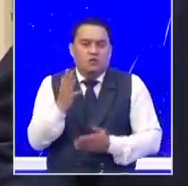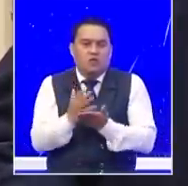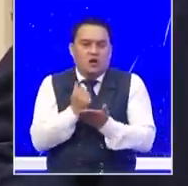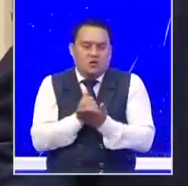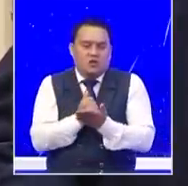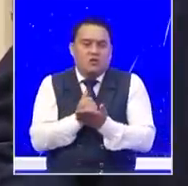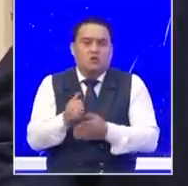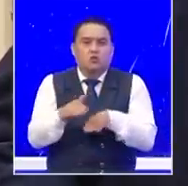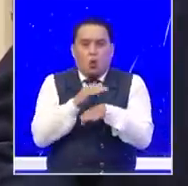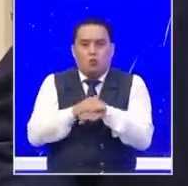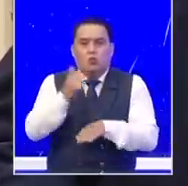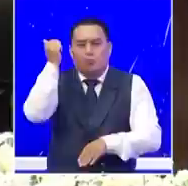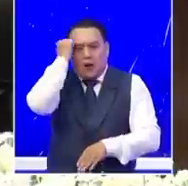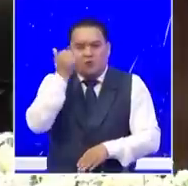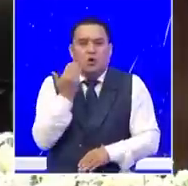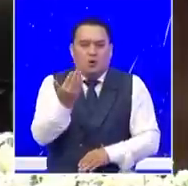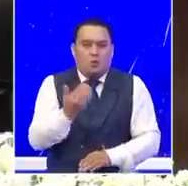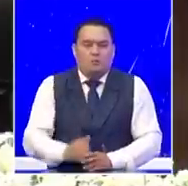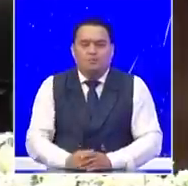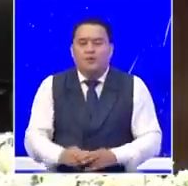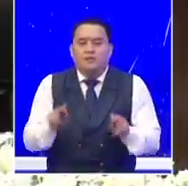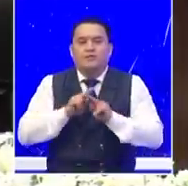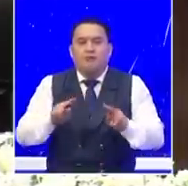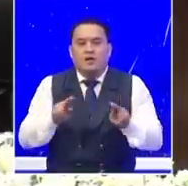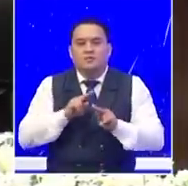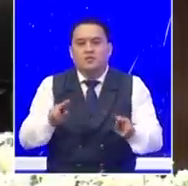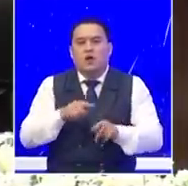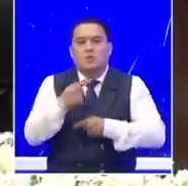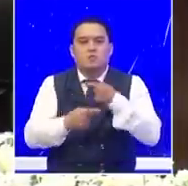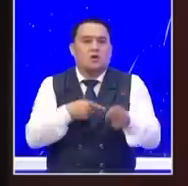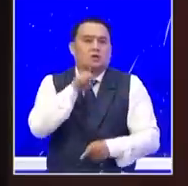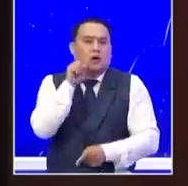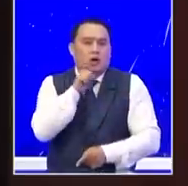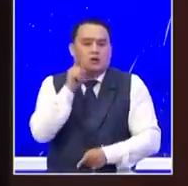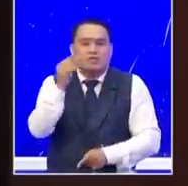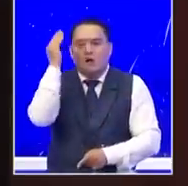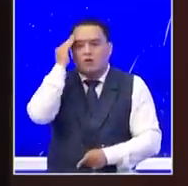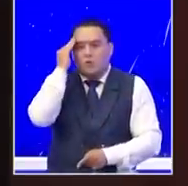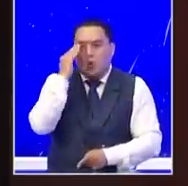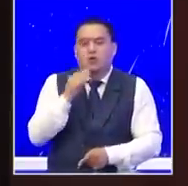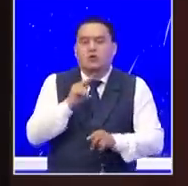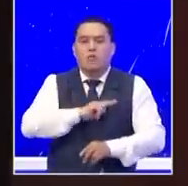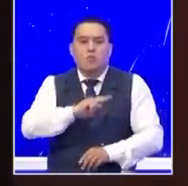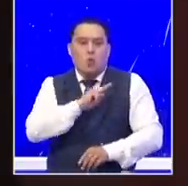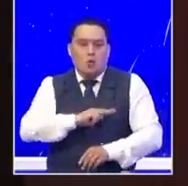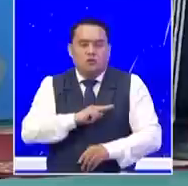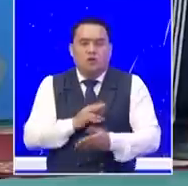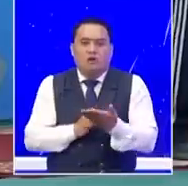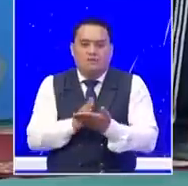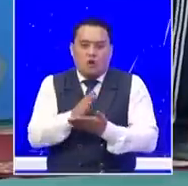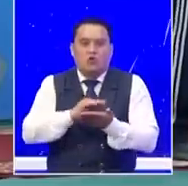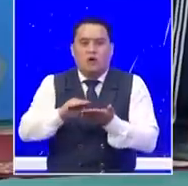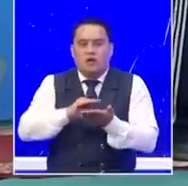добрую память о нем. Он воспитал не одно поколение талантливых журналистов, работающих, как говорится, на острие